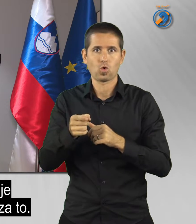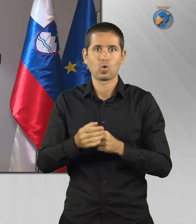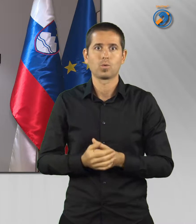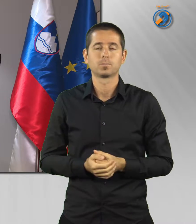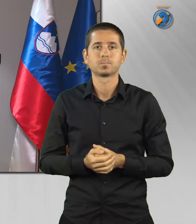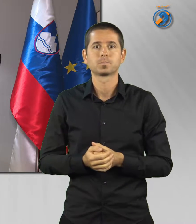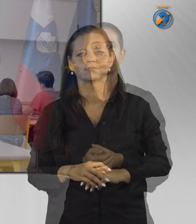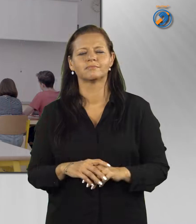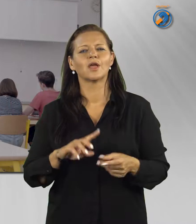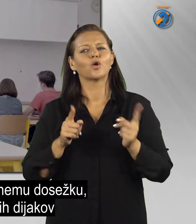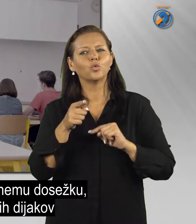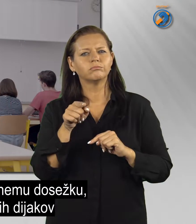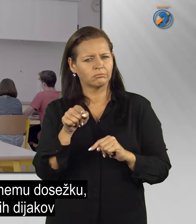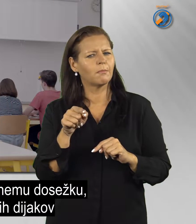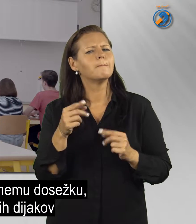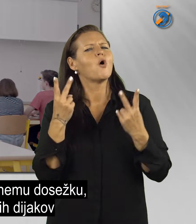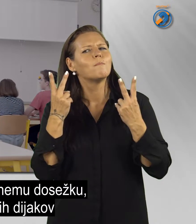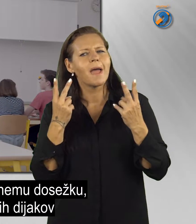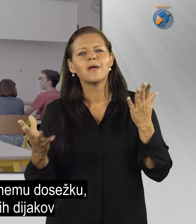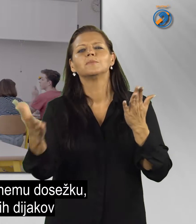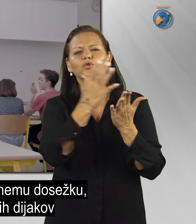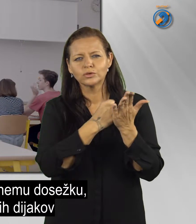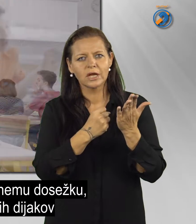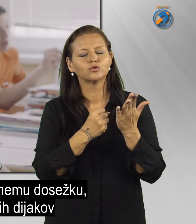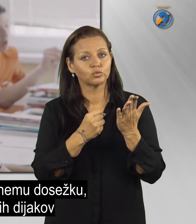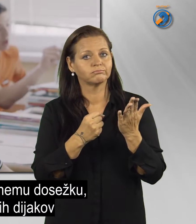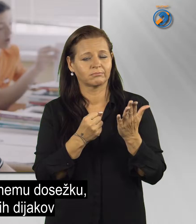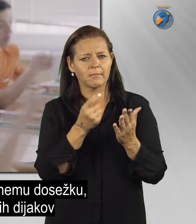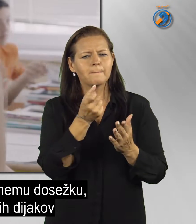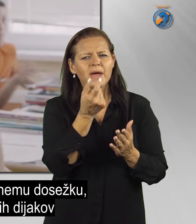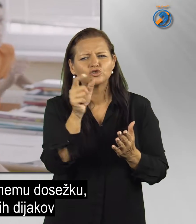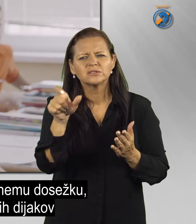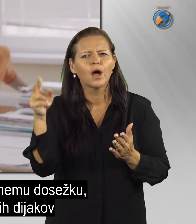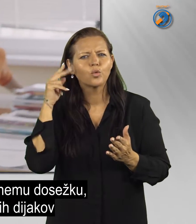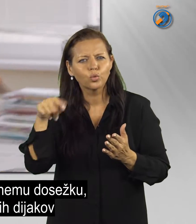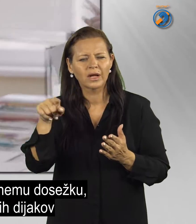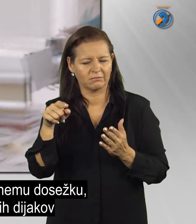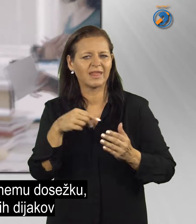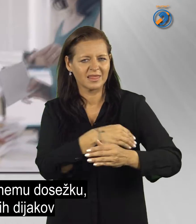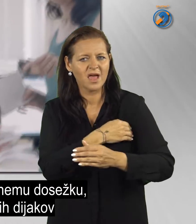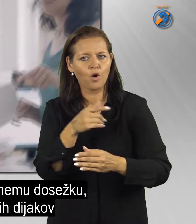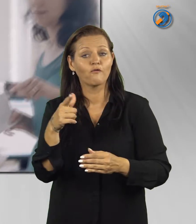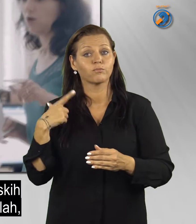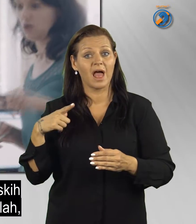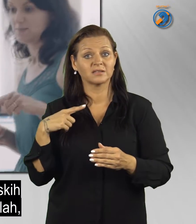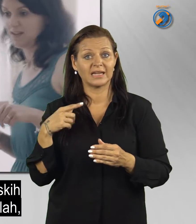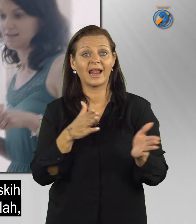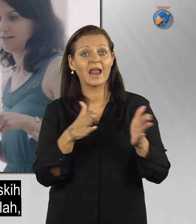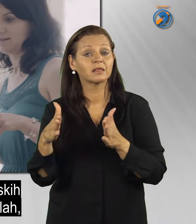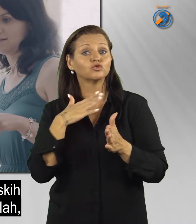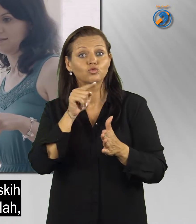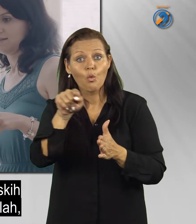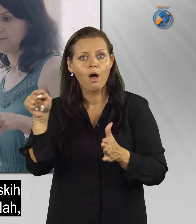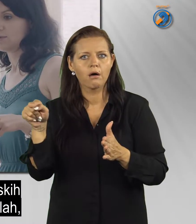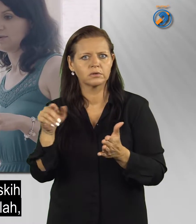to. Kljub temu pomembnemu dosežku je peščica gluhih dijakov v ljubljanskih rednih šolah